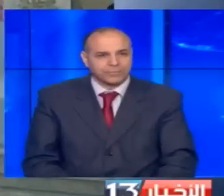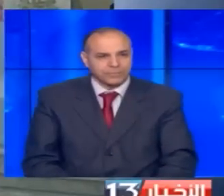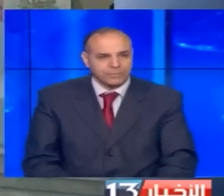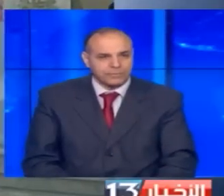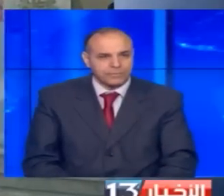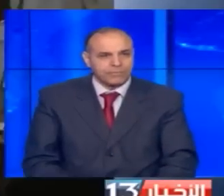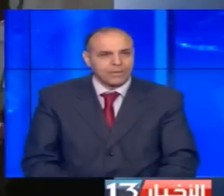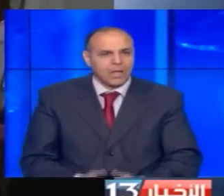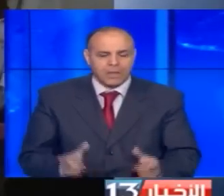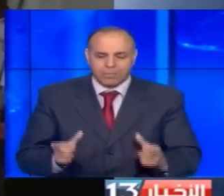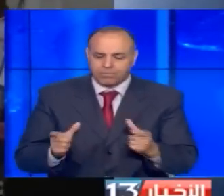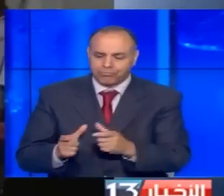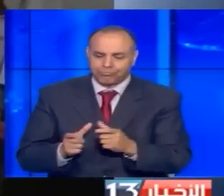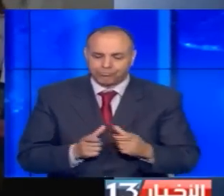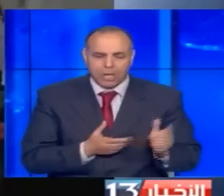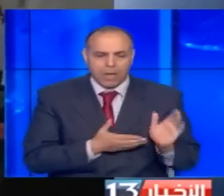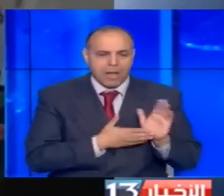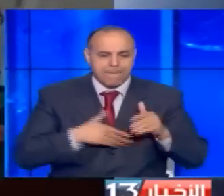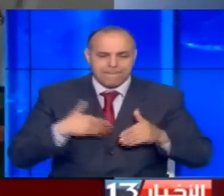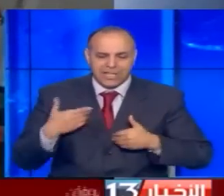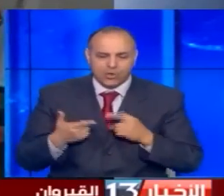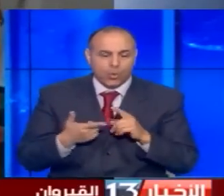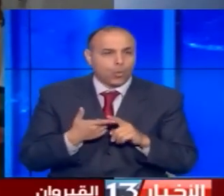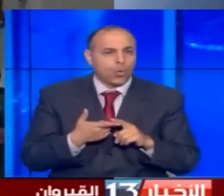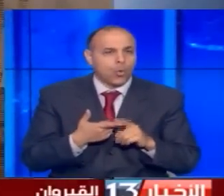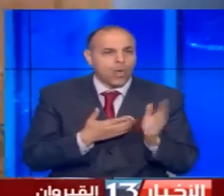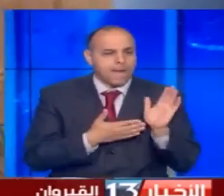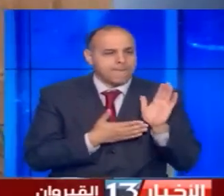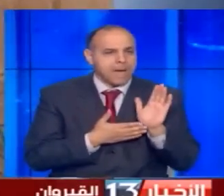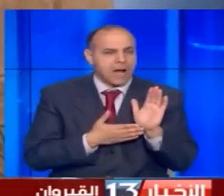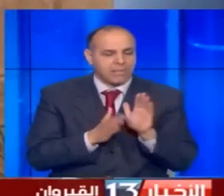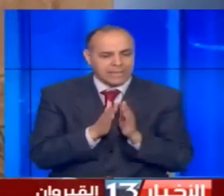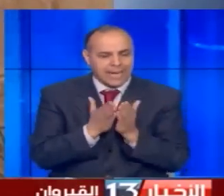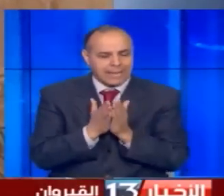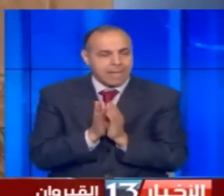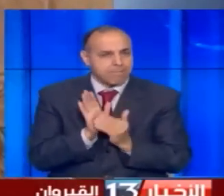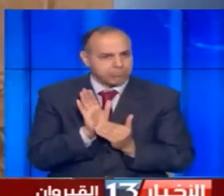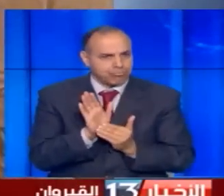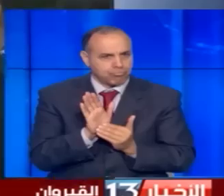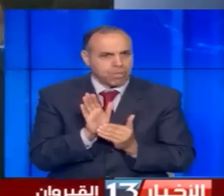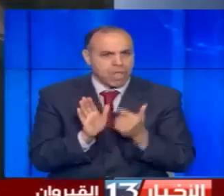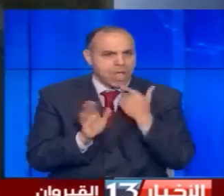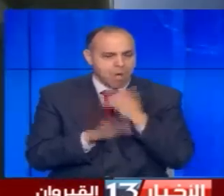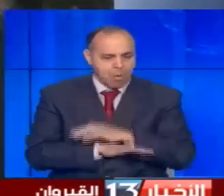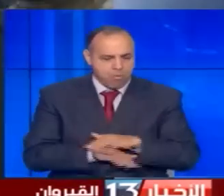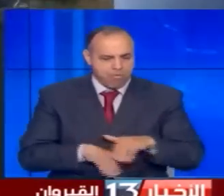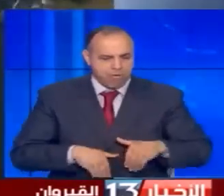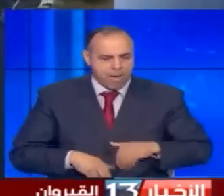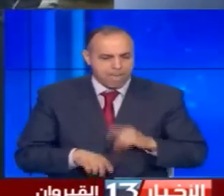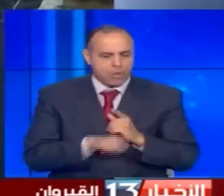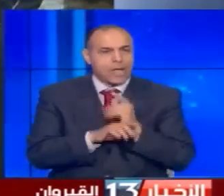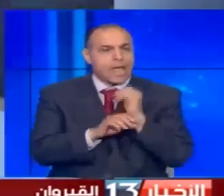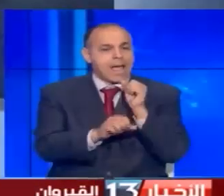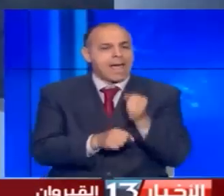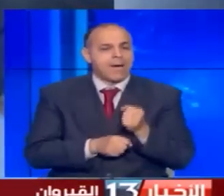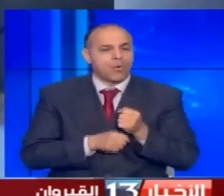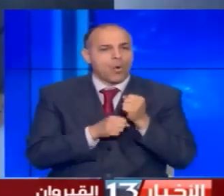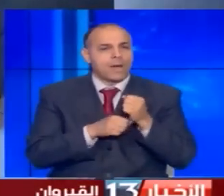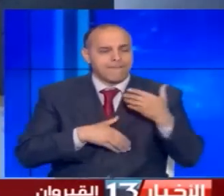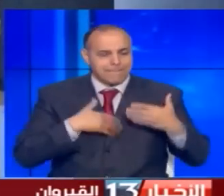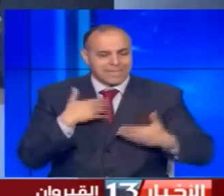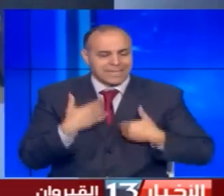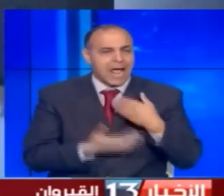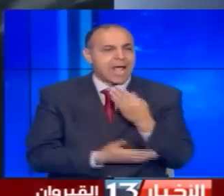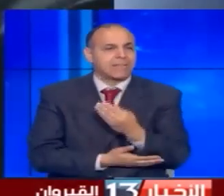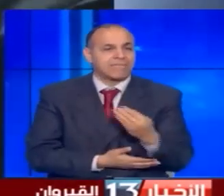ورشات مختلفة، عروض مسرحية ومعرض للكتاب، هكذا كان اختتام ملتقى القيروان لمسرح